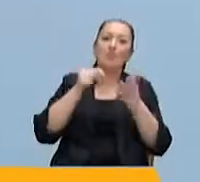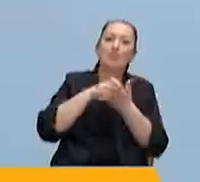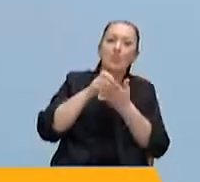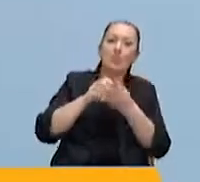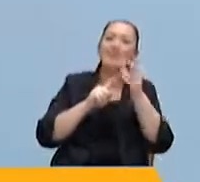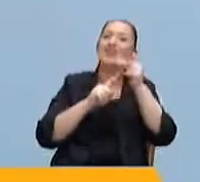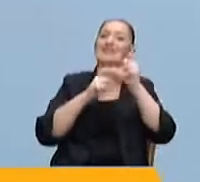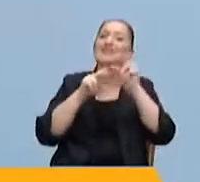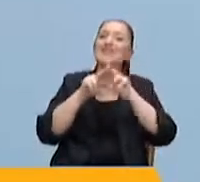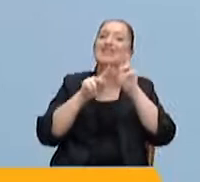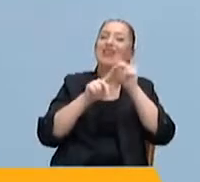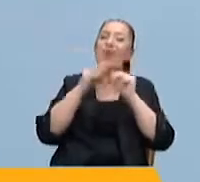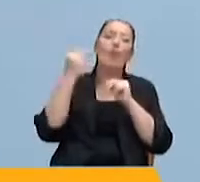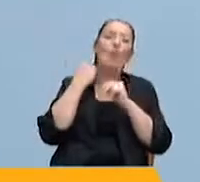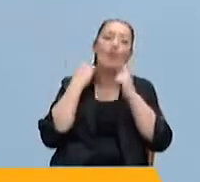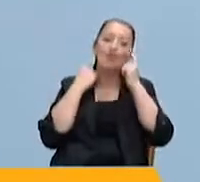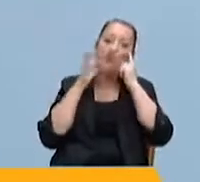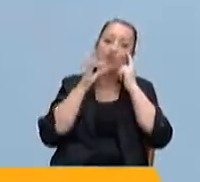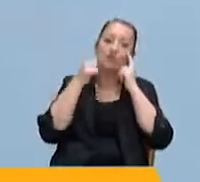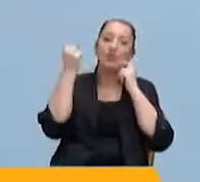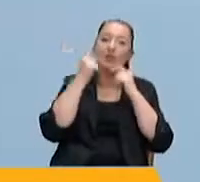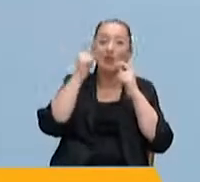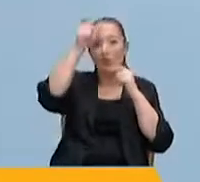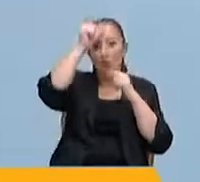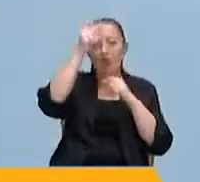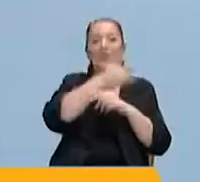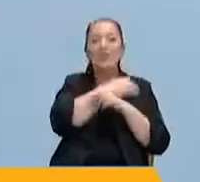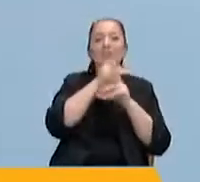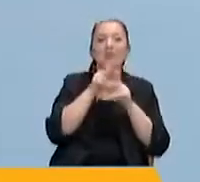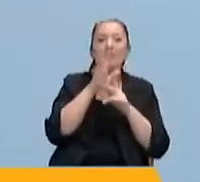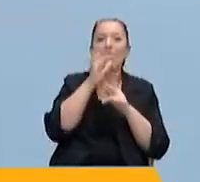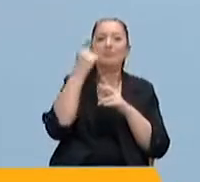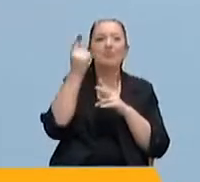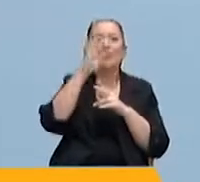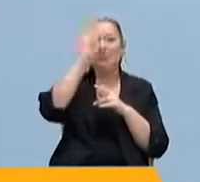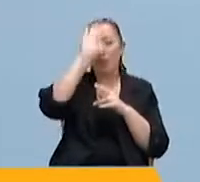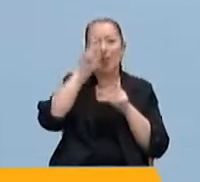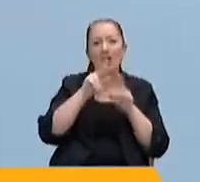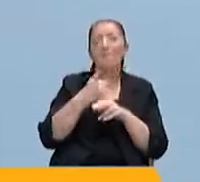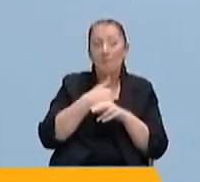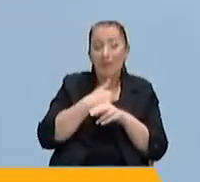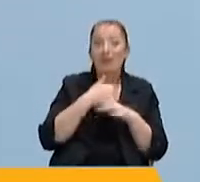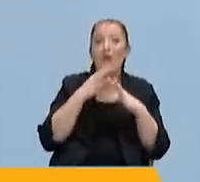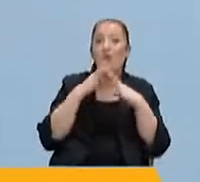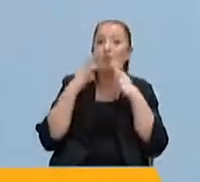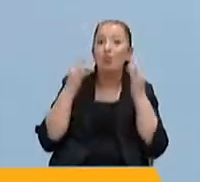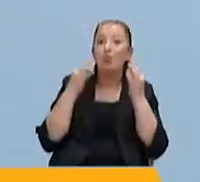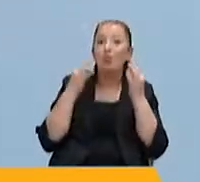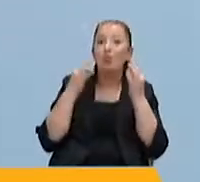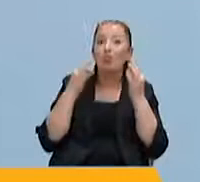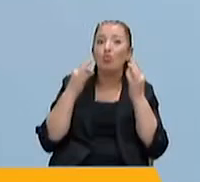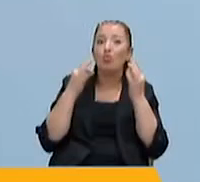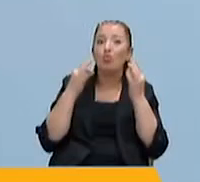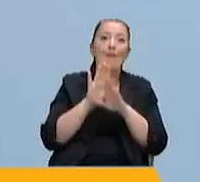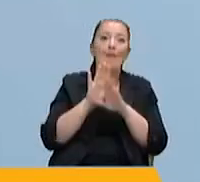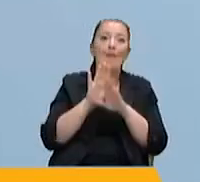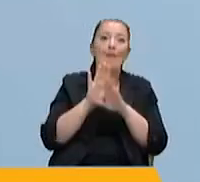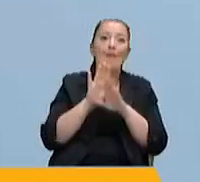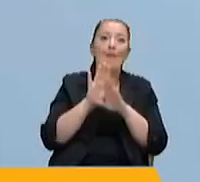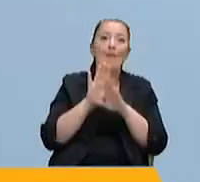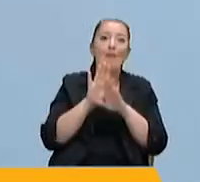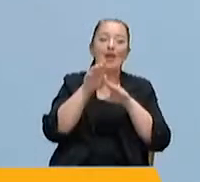İSKİ'nin borçlanması hiçbir Türk vatandaşı gibi, hiçbir İstanbullu gibi beni de mutlu etmez. Denk bütçeli bir İSKİ